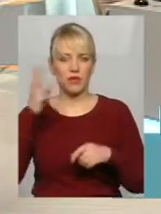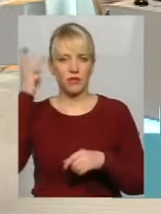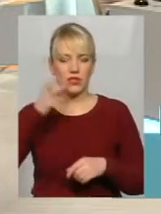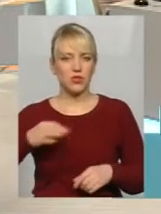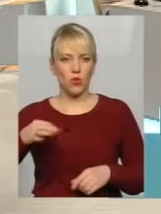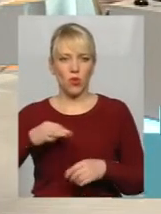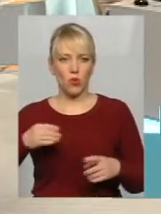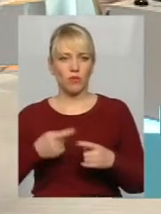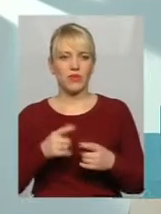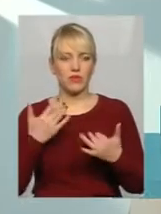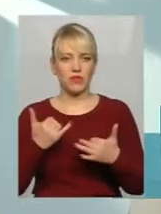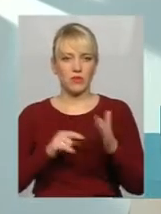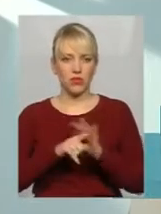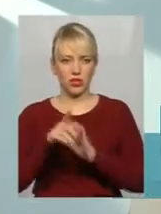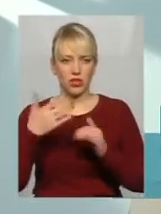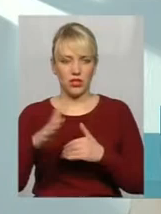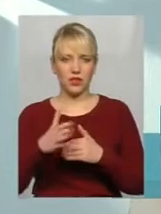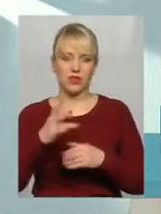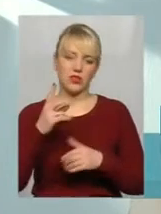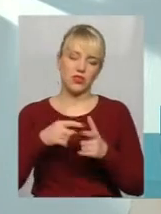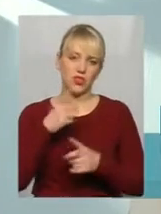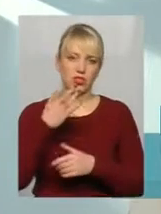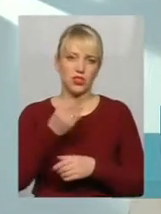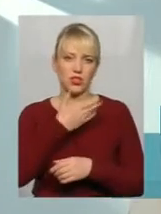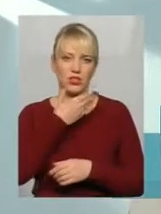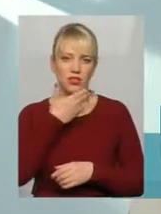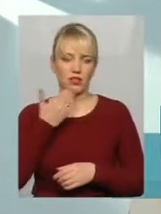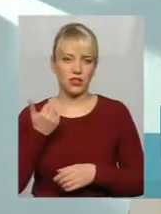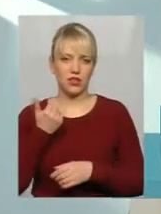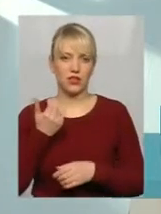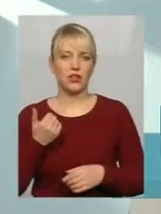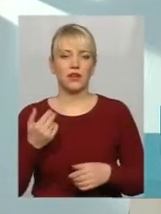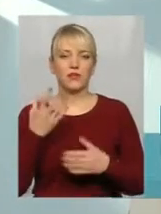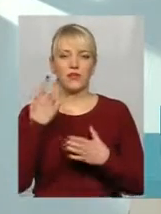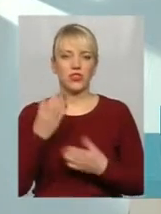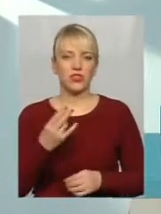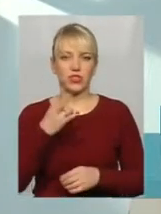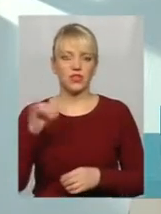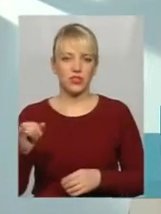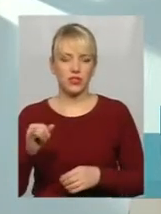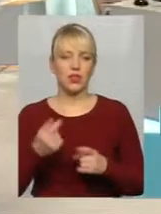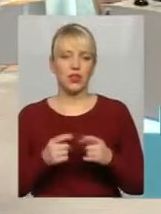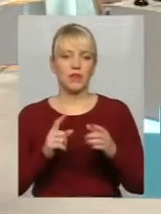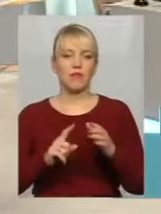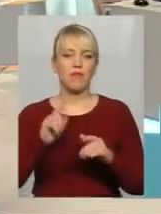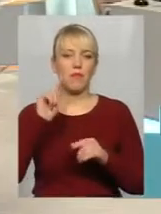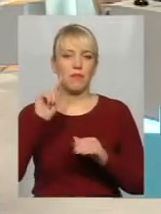зараз почали розносити повістки, чи ще ні? Ще ні. А коли вони почнуть? Ну, в принципі, сам призив стартує